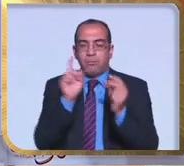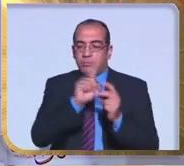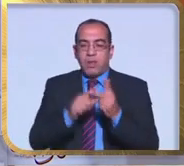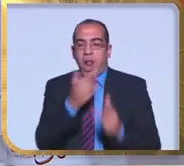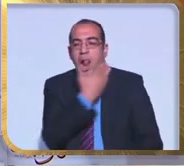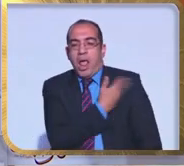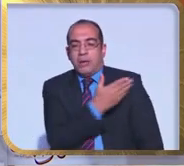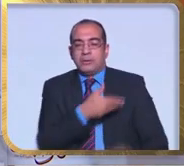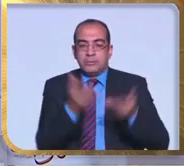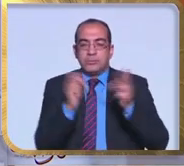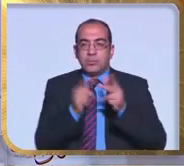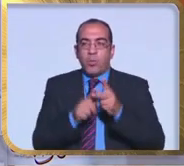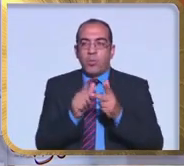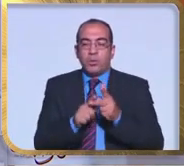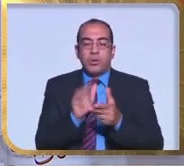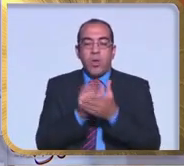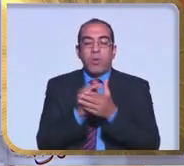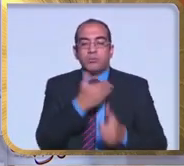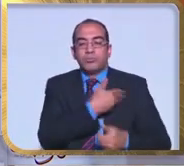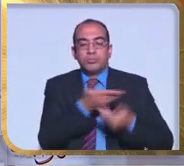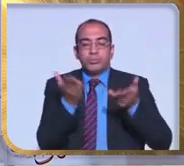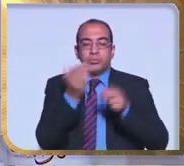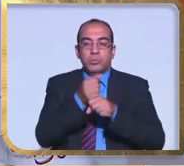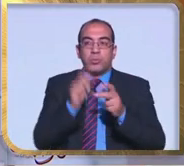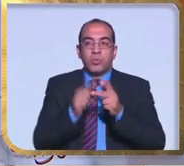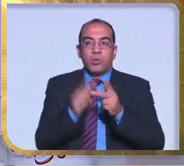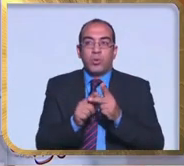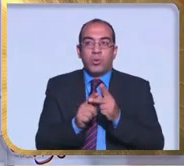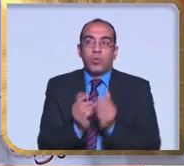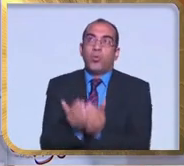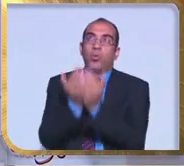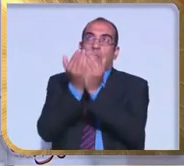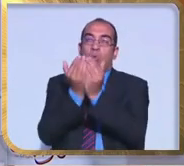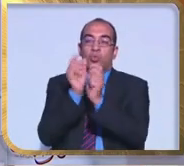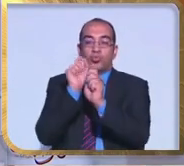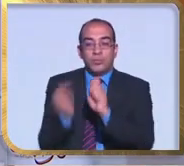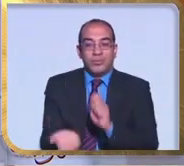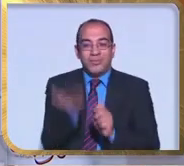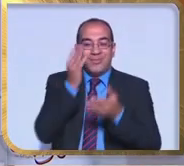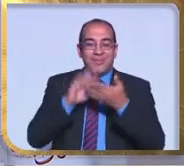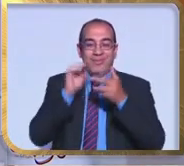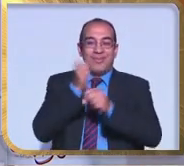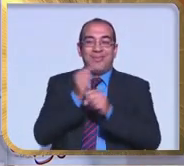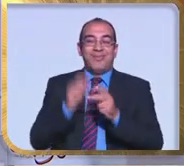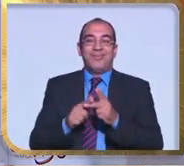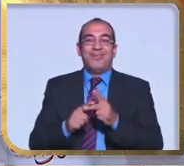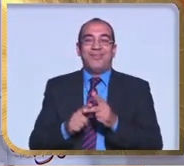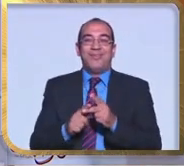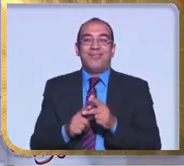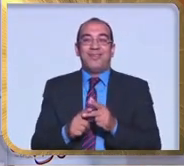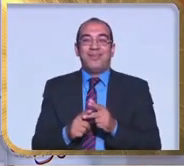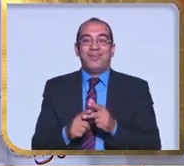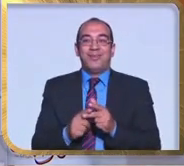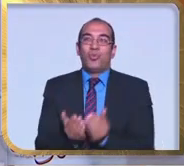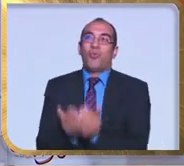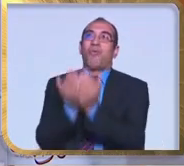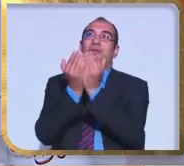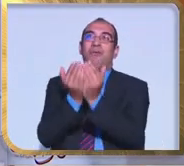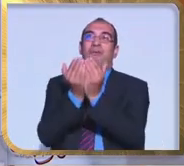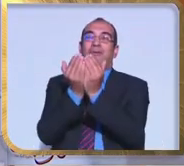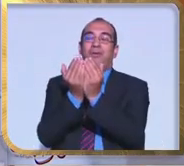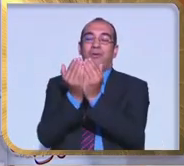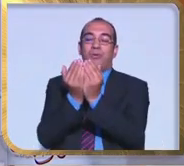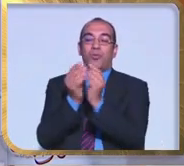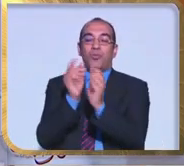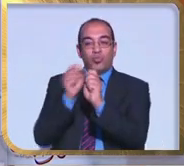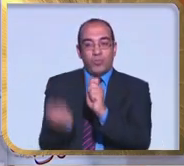كفارة اليمين يا صاحبة السؤال. ونتوجه إلى الله سبحانه وتعالى بالدعاء ونسأله